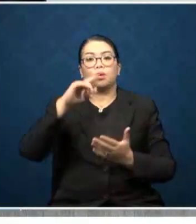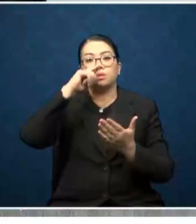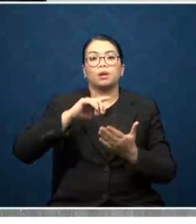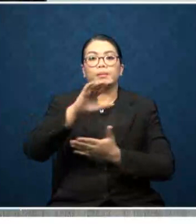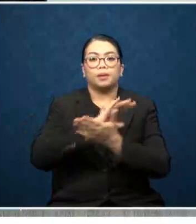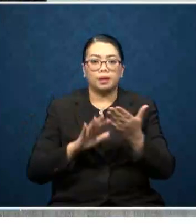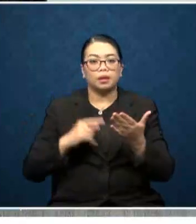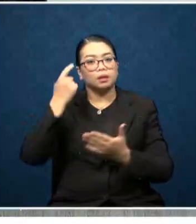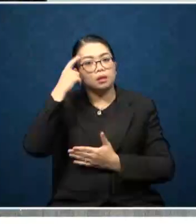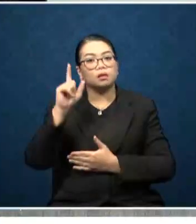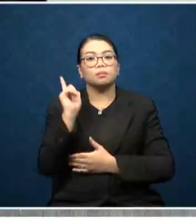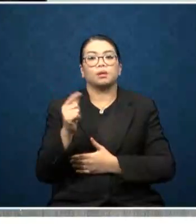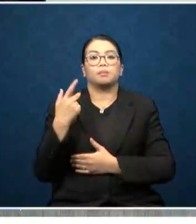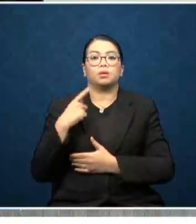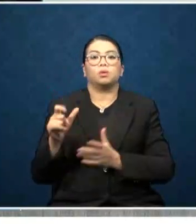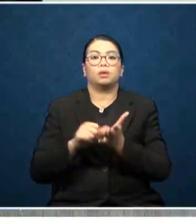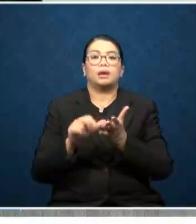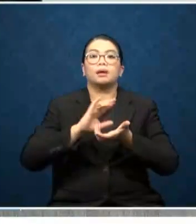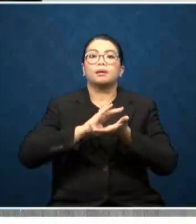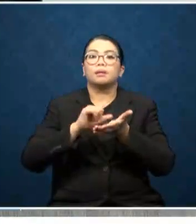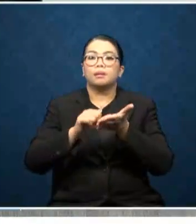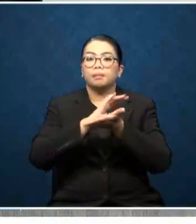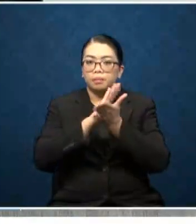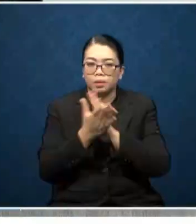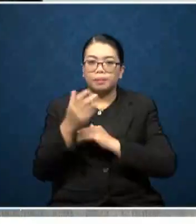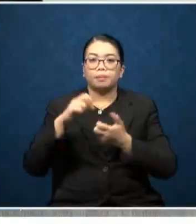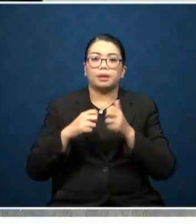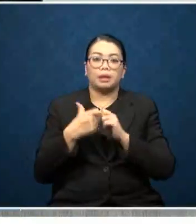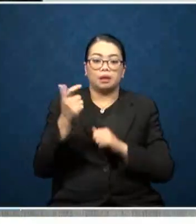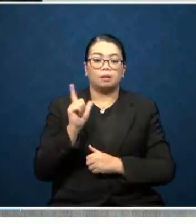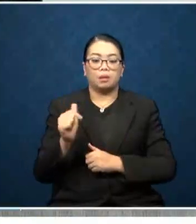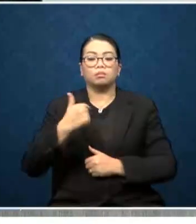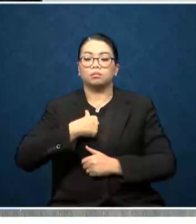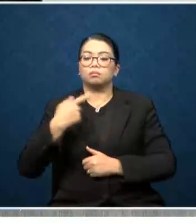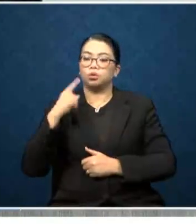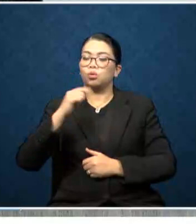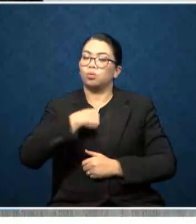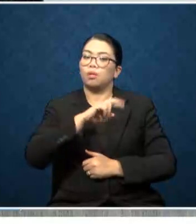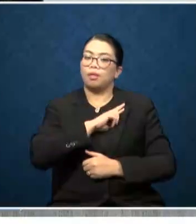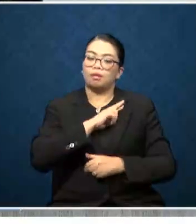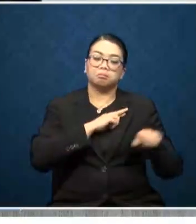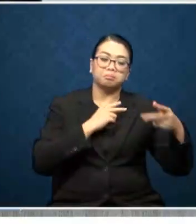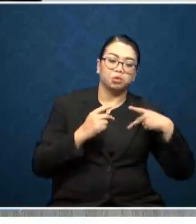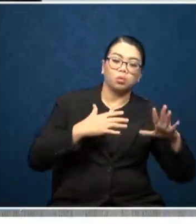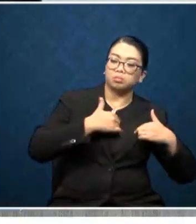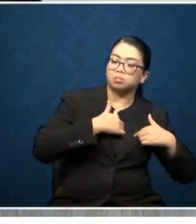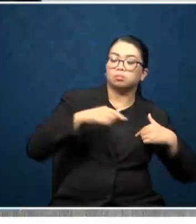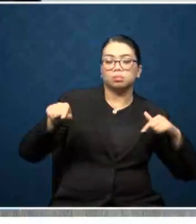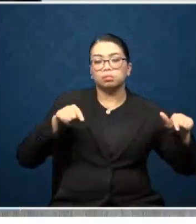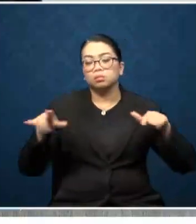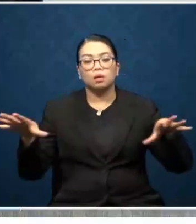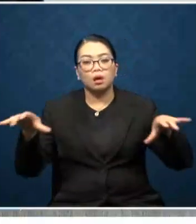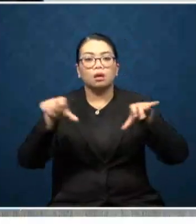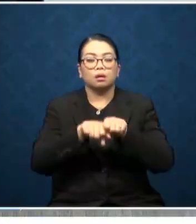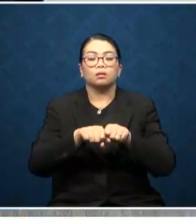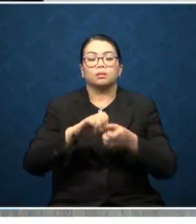หลักผมคิดว่าแก้เป็นปหาได้ถ้าท่านยึดตงนี้แต่ถ้าท่านยึดอยู่บนผลประโยชน์อยู่คนละจุดเป้าหมายมันไม่มีทางเข้า